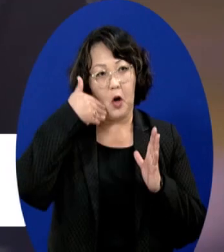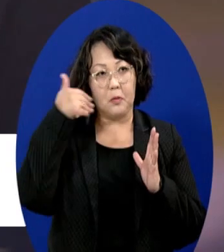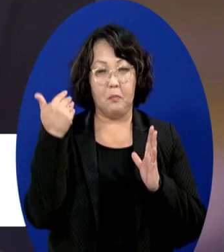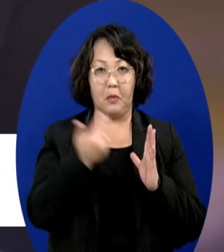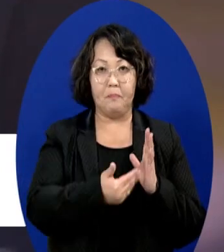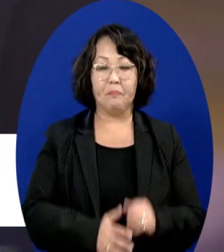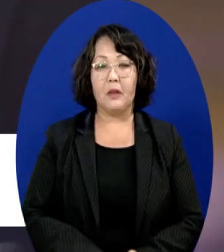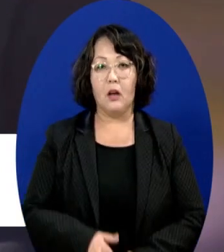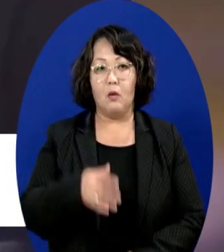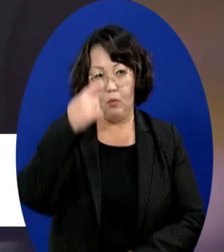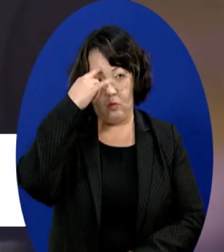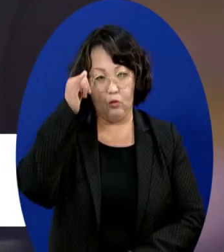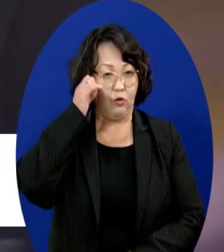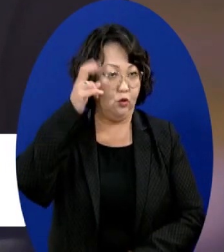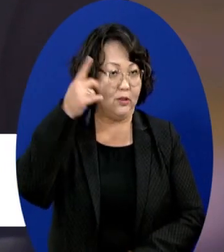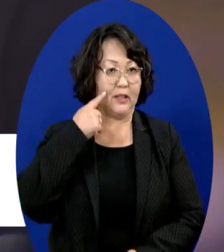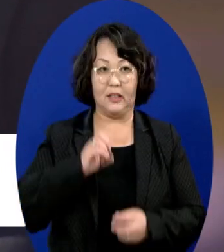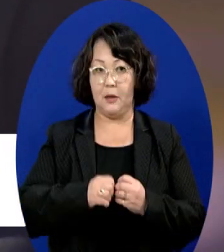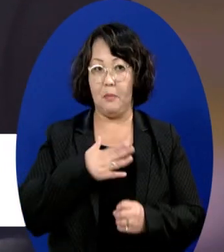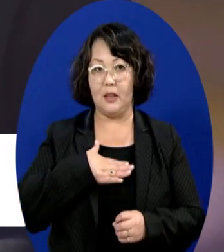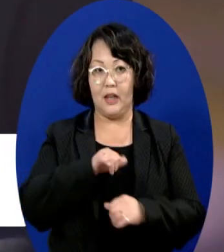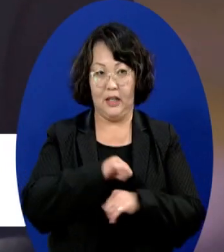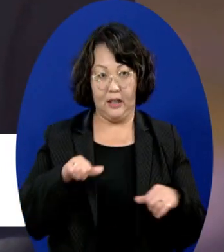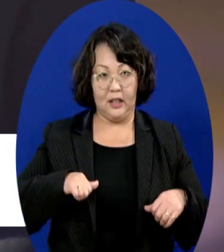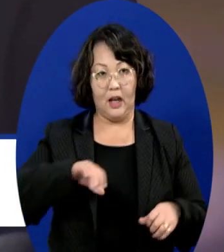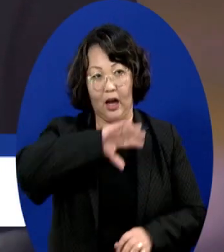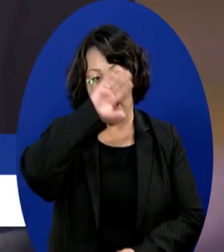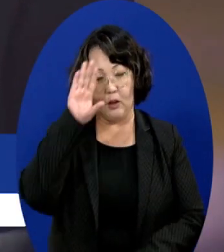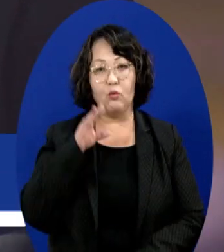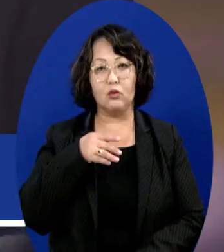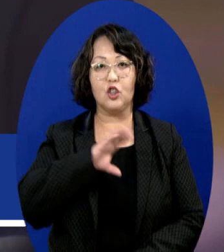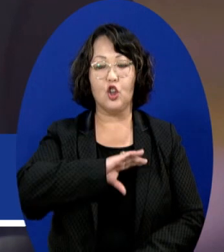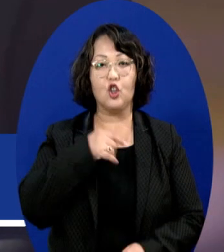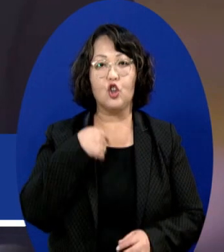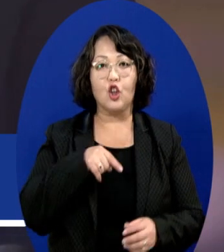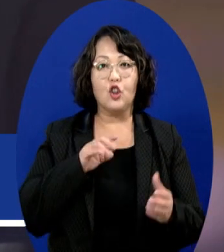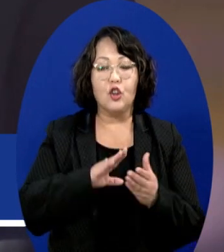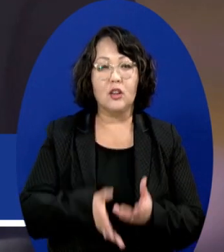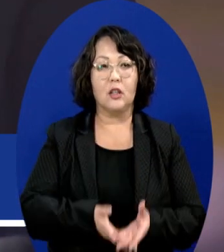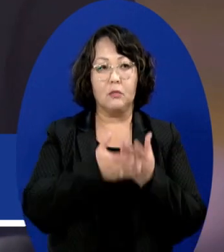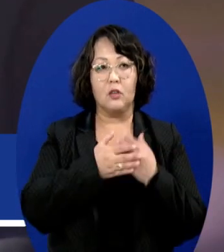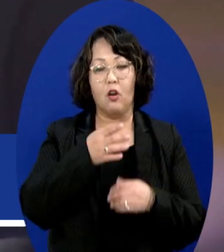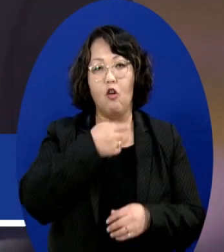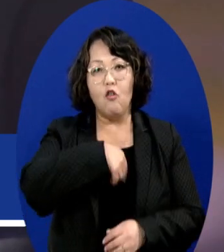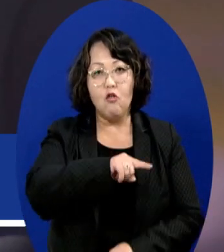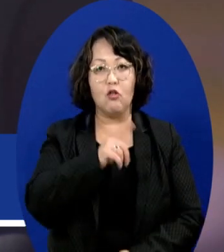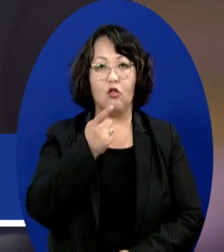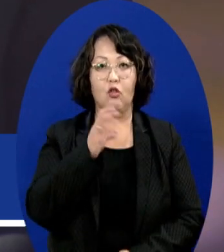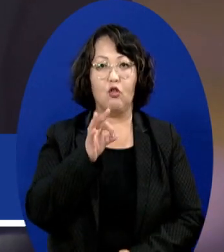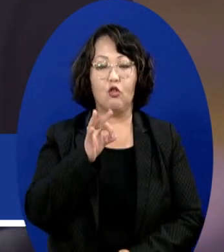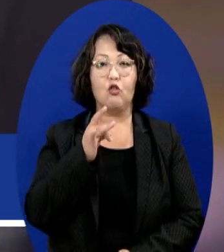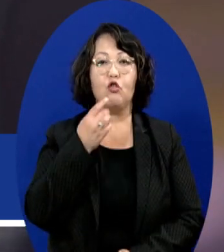Монгол улсын ерөнхийлөгчийн төвшүүлсэн санаачлалыг манай ард иргэд халуун дотноор дэмжиж, хөрш орны ард түмэнд сэтгэл санаа, эд материалыг